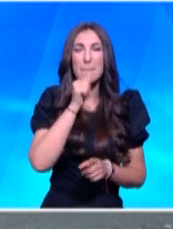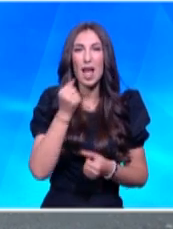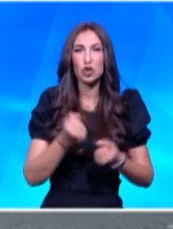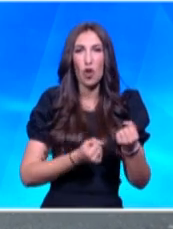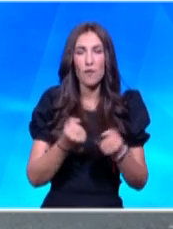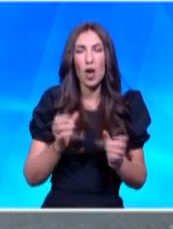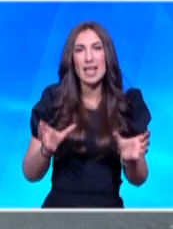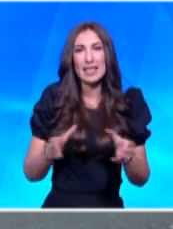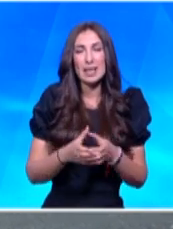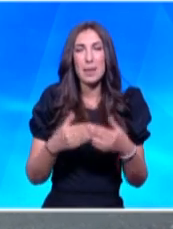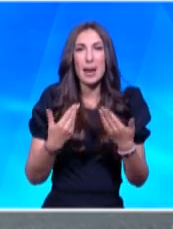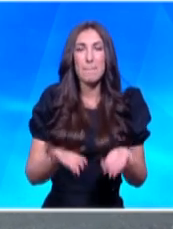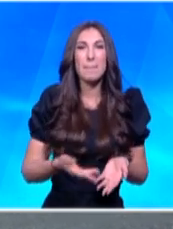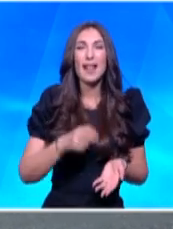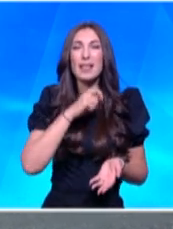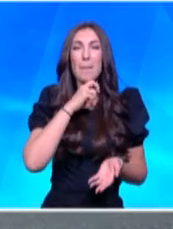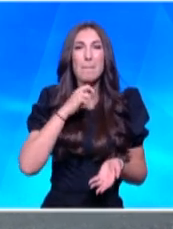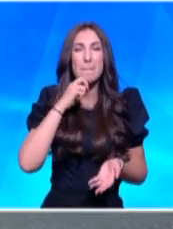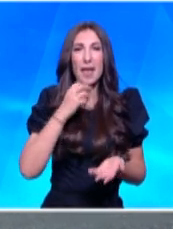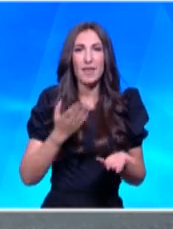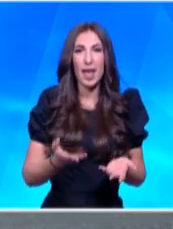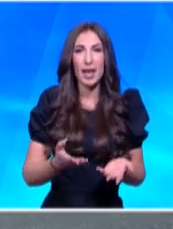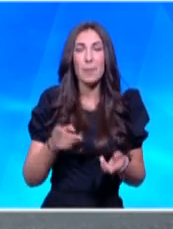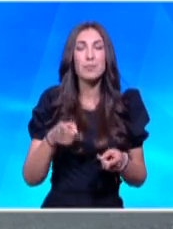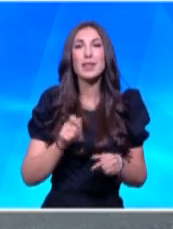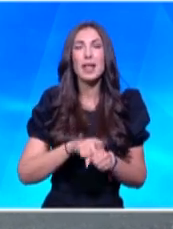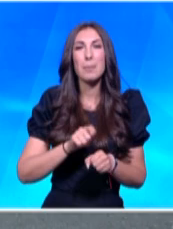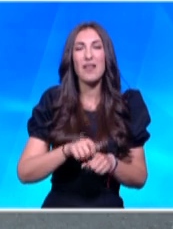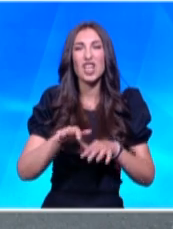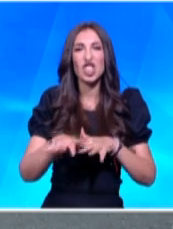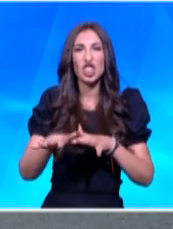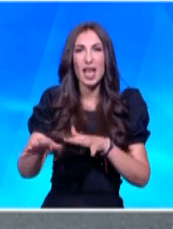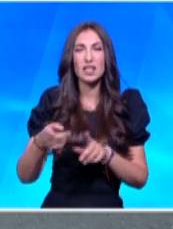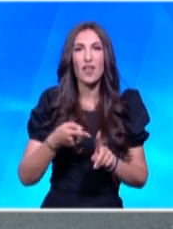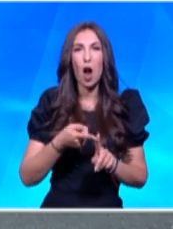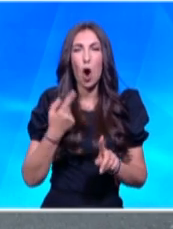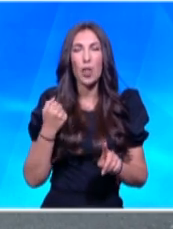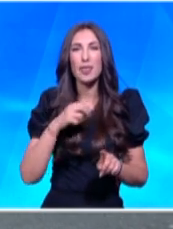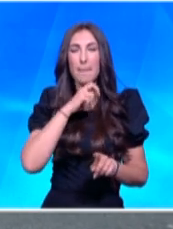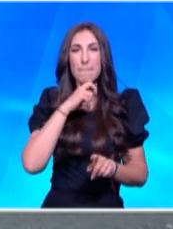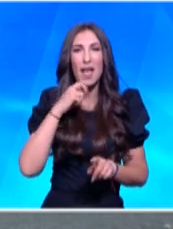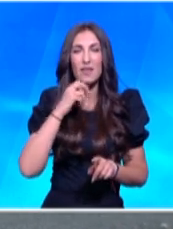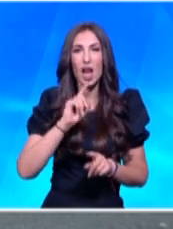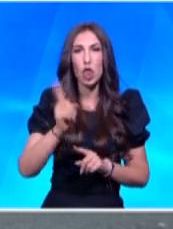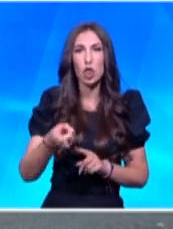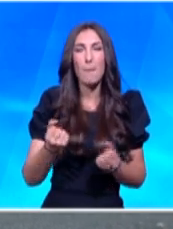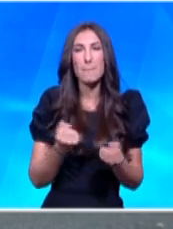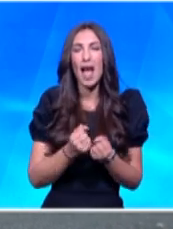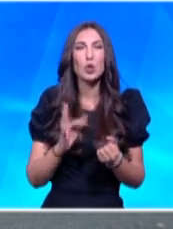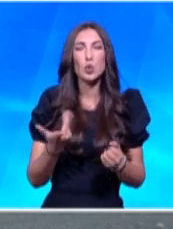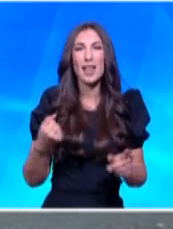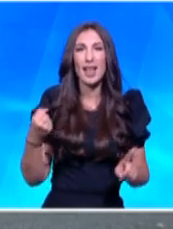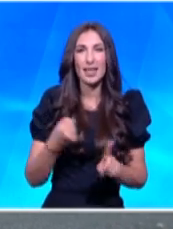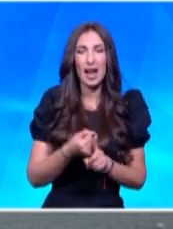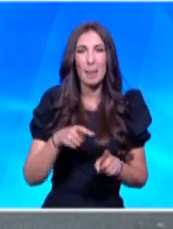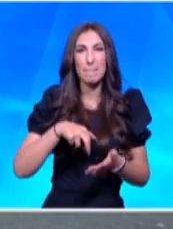пред сградата на Министерството на вътрешните работи. Те направиха шествие от МВР тук до мястото на трагедията,